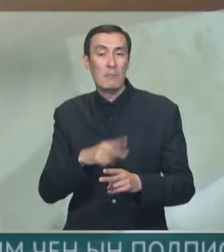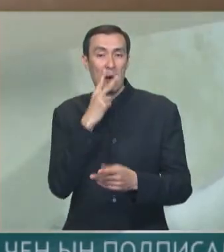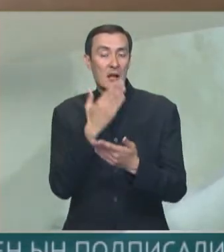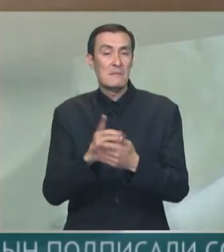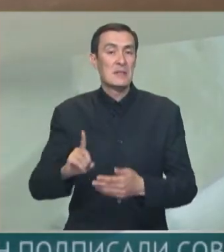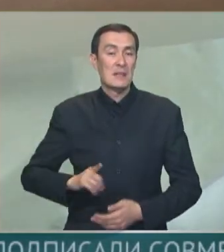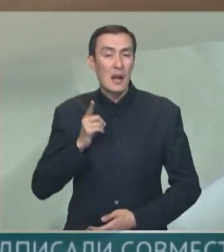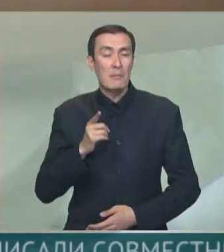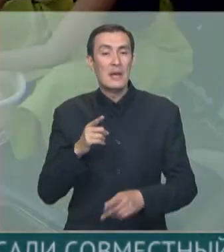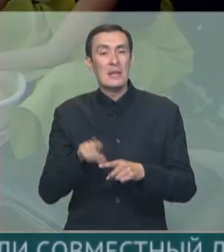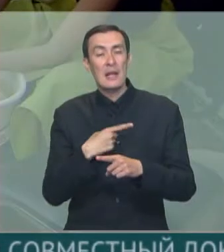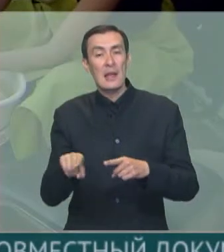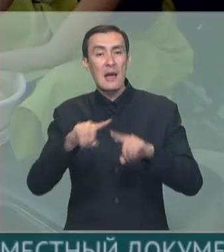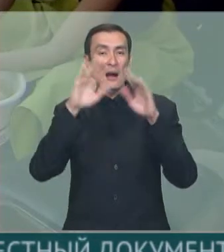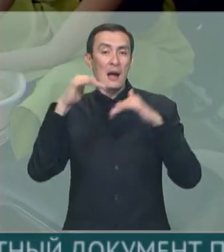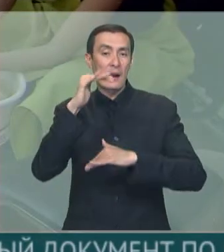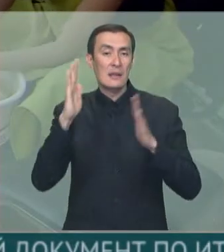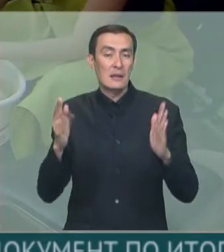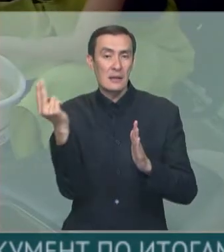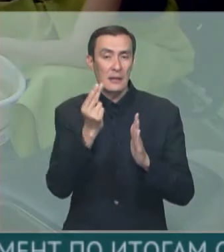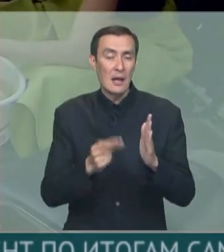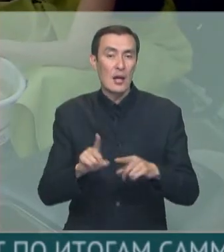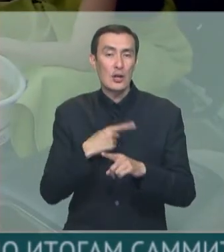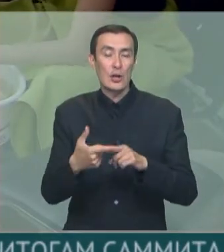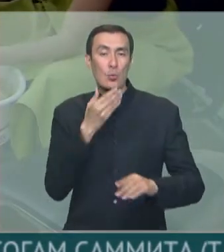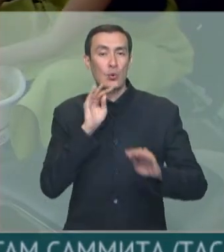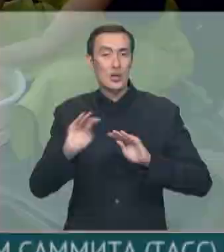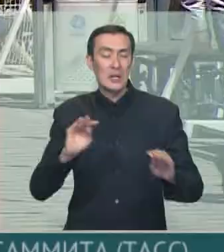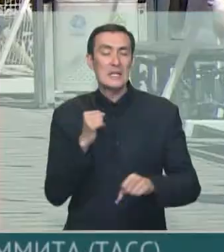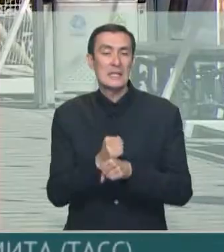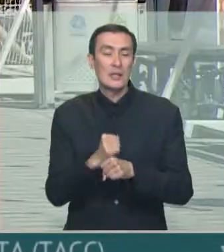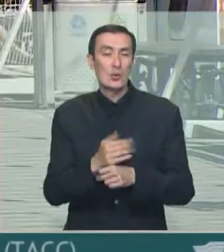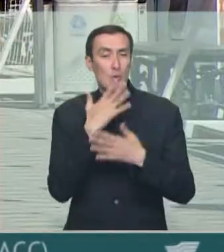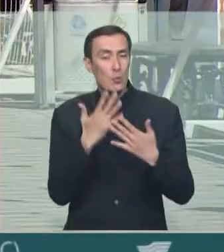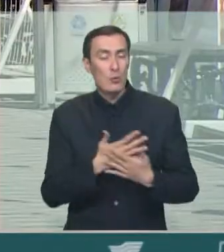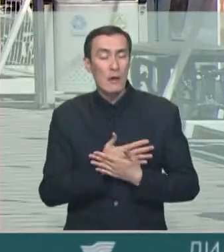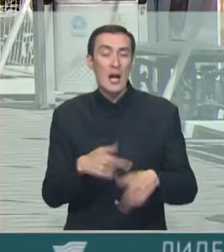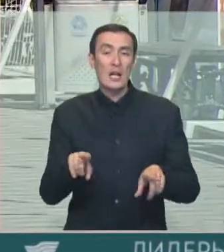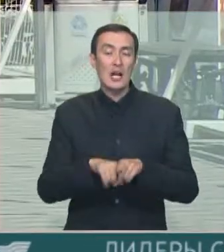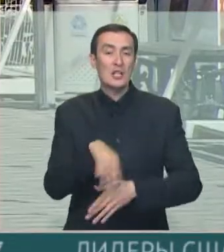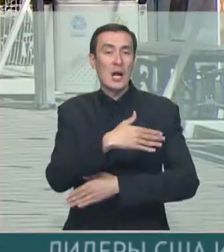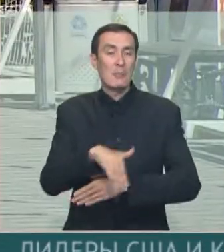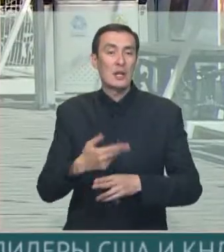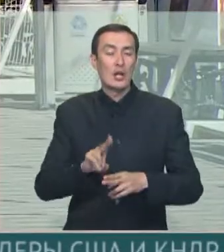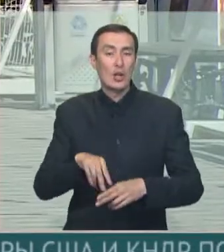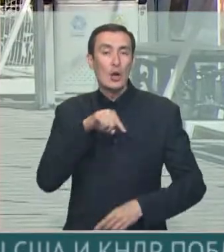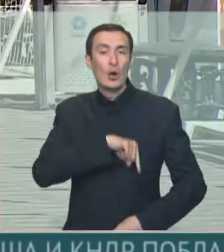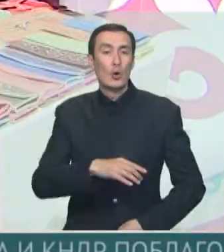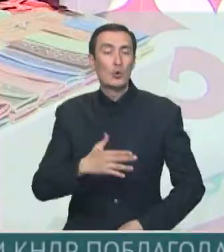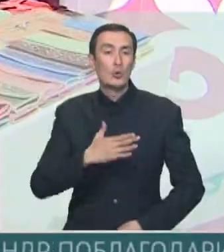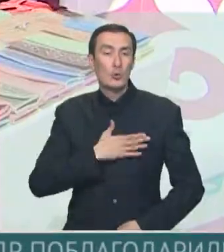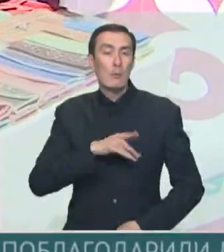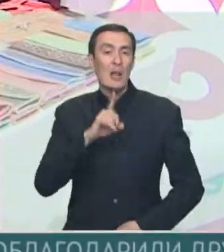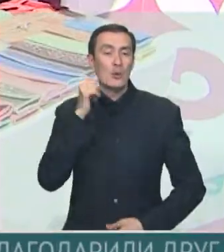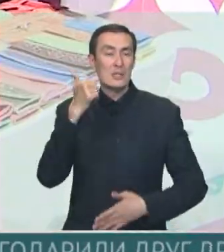мастерах. Будь то картина или украшение, все это сделано с любовью. А еще Арбат – это дух молодой столицы,